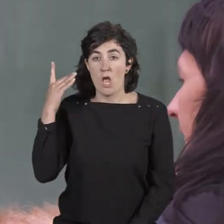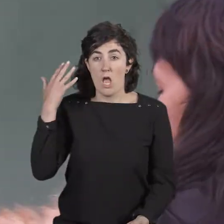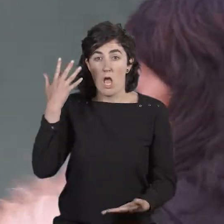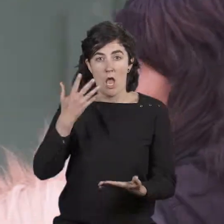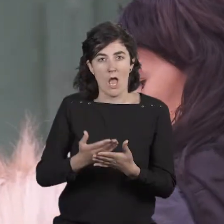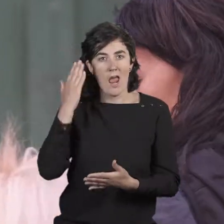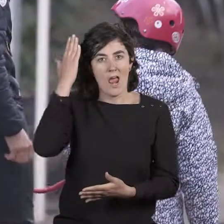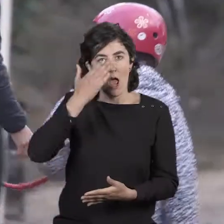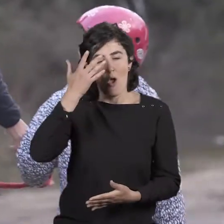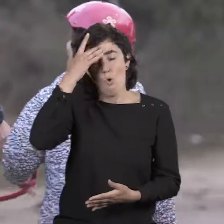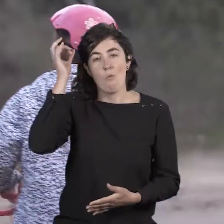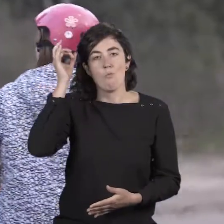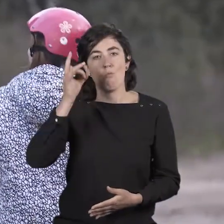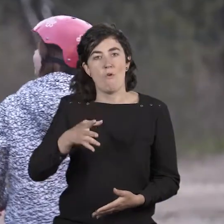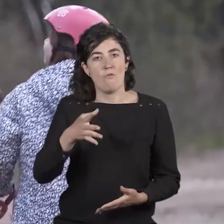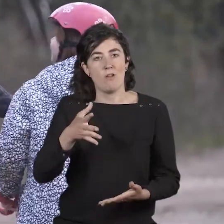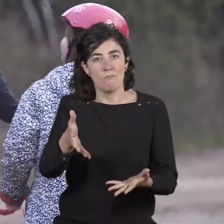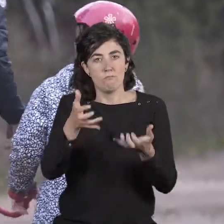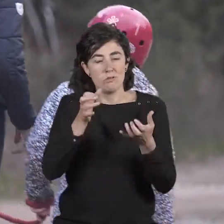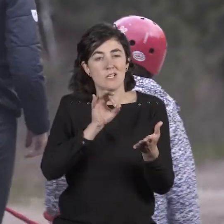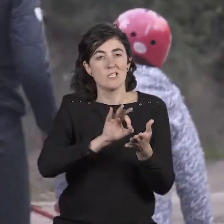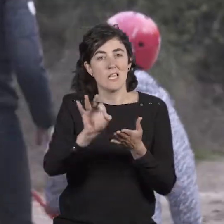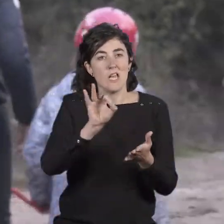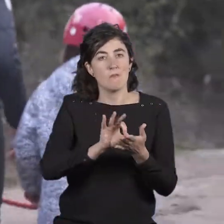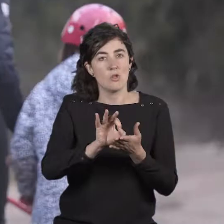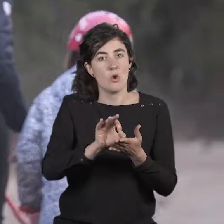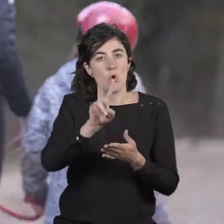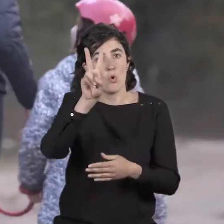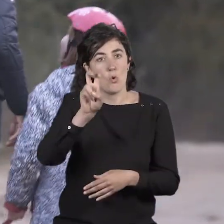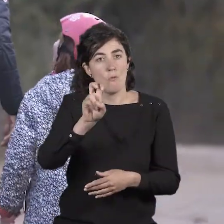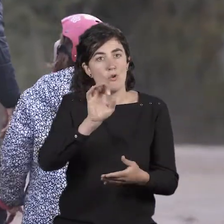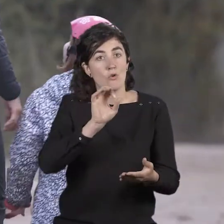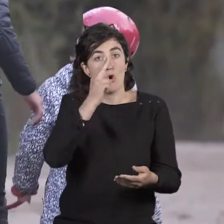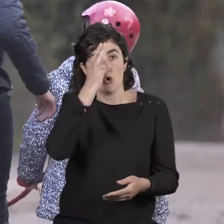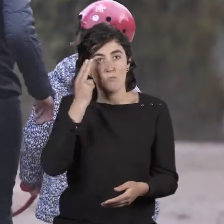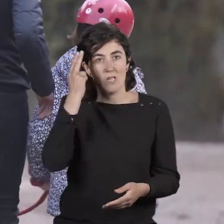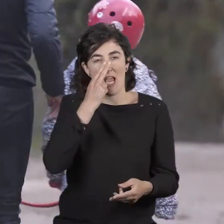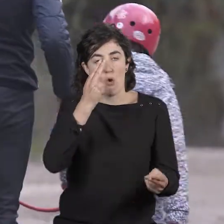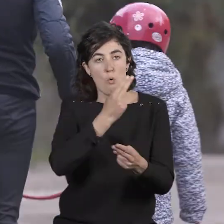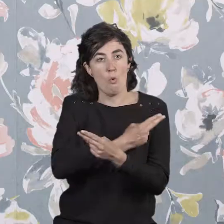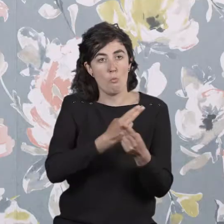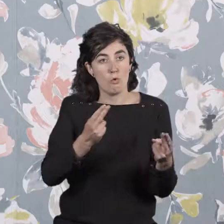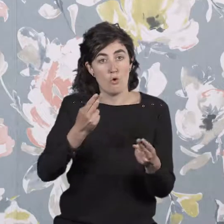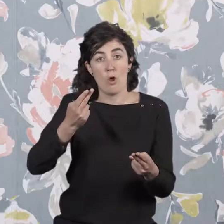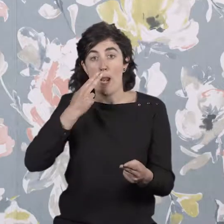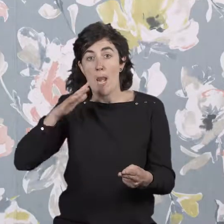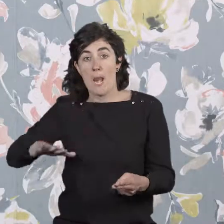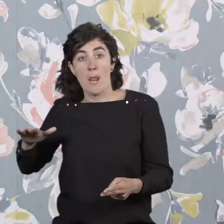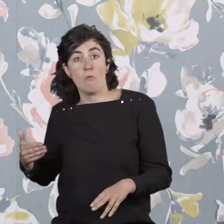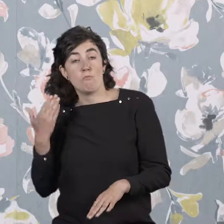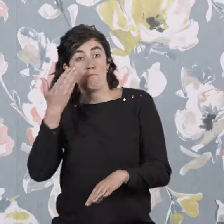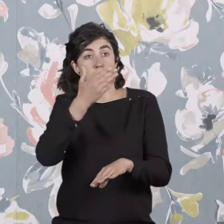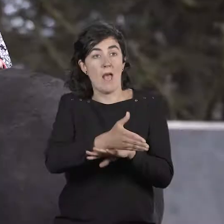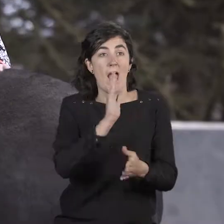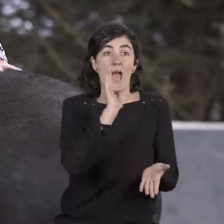La urte pasata gero, Nafarroan azkenean aterazen zerbitzu berri bat, ospital publikotan, ara joaten dira ba,